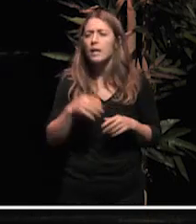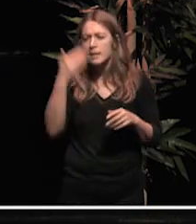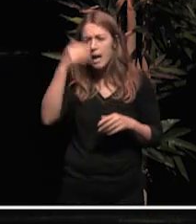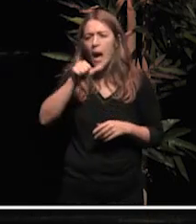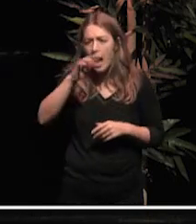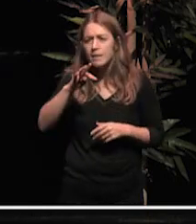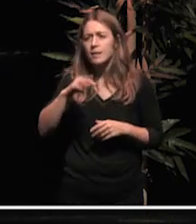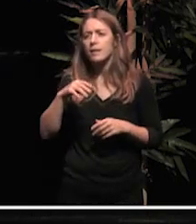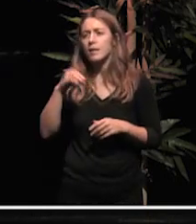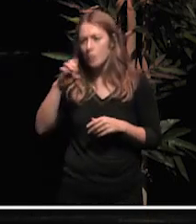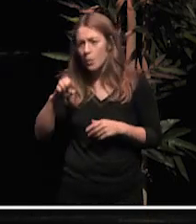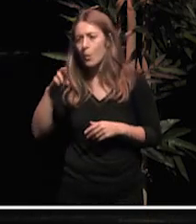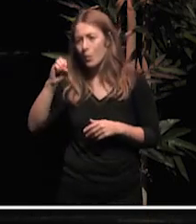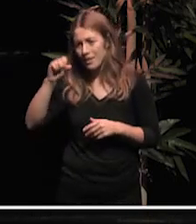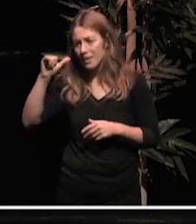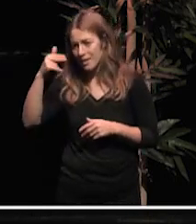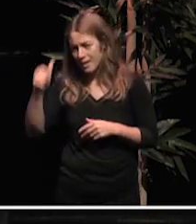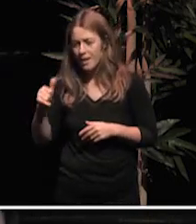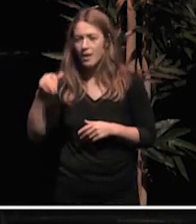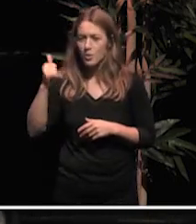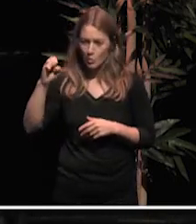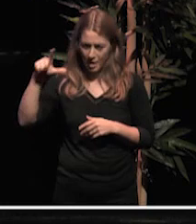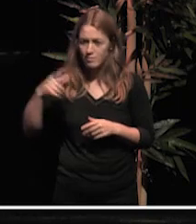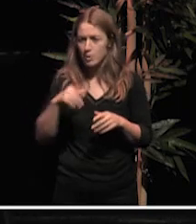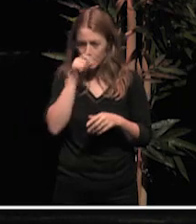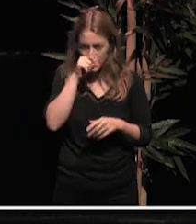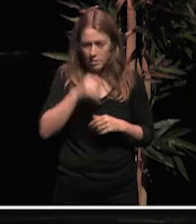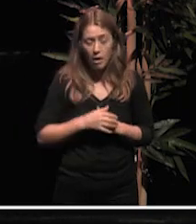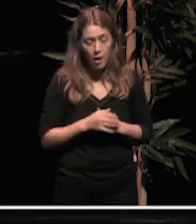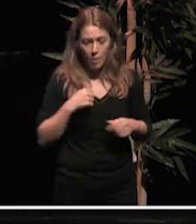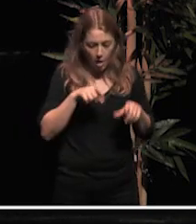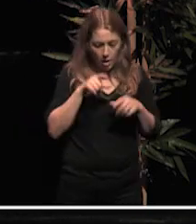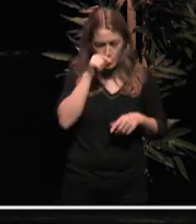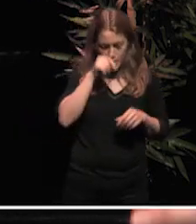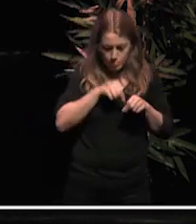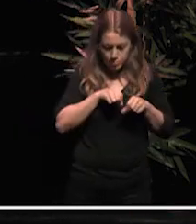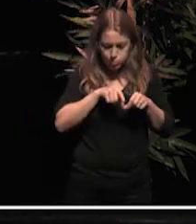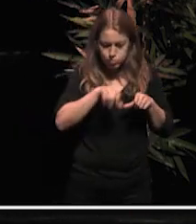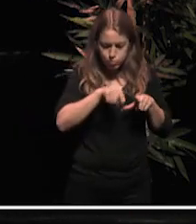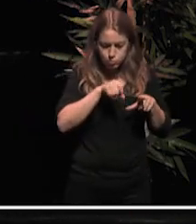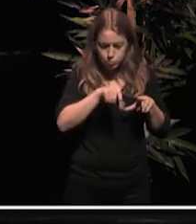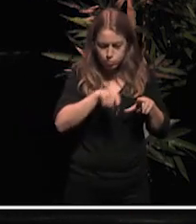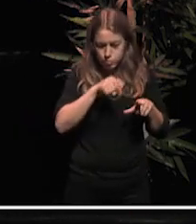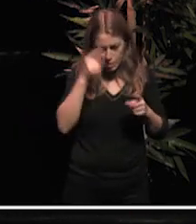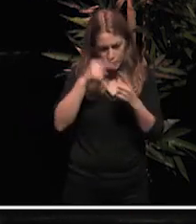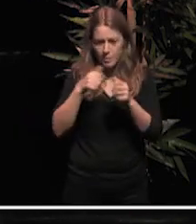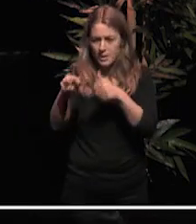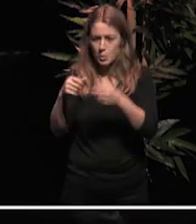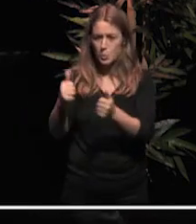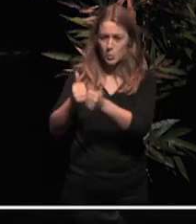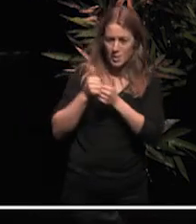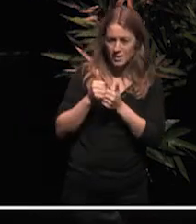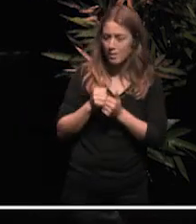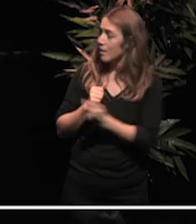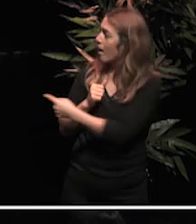@deRenéJoël. Donc, tous les jours, je tweete quelque chose de nouveau pour donner aux gens envie du futur. C'est important aussi. C'est important. C'est le côté altruiste. Se tenir